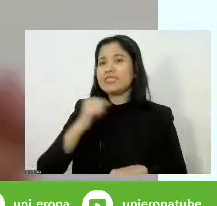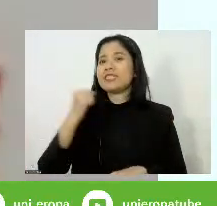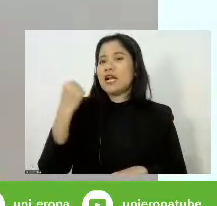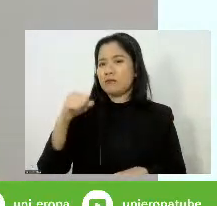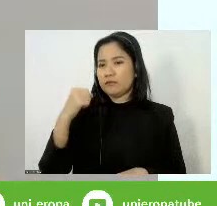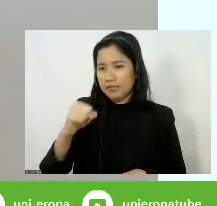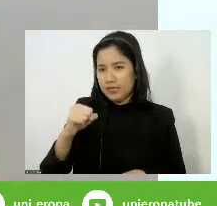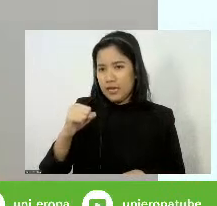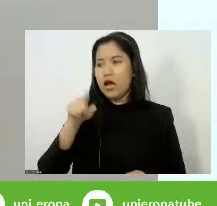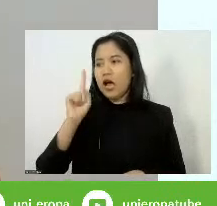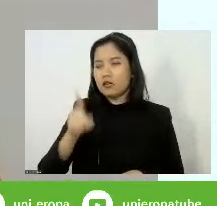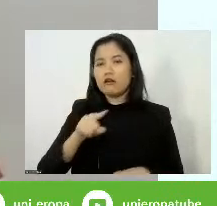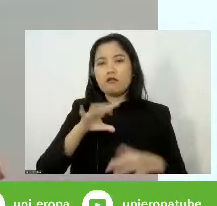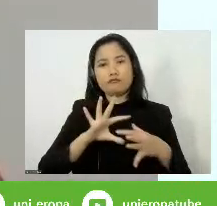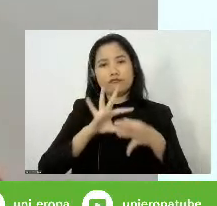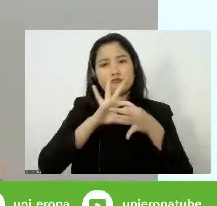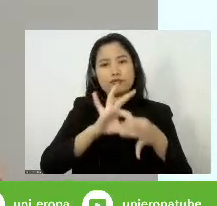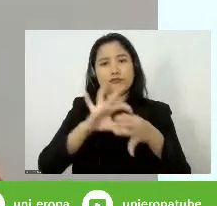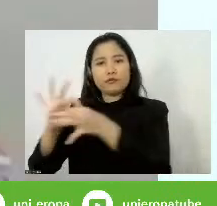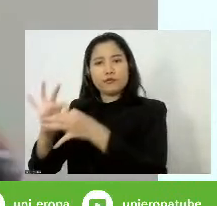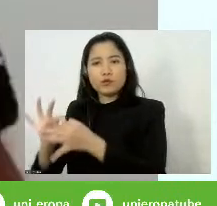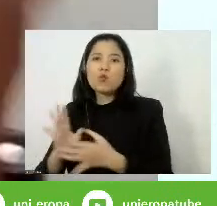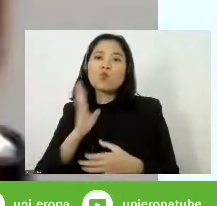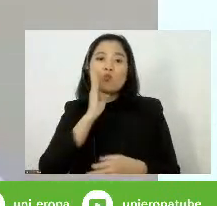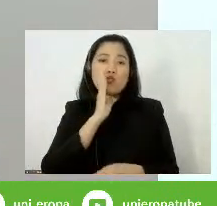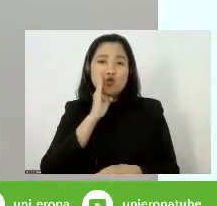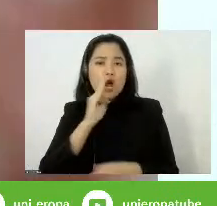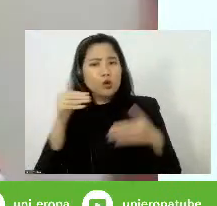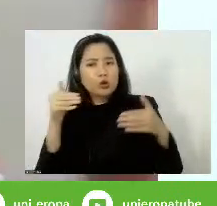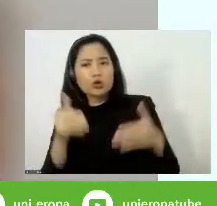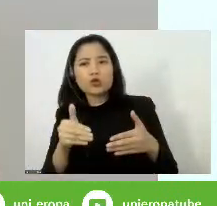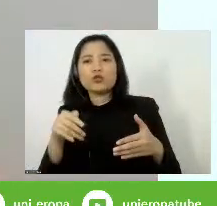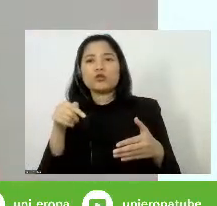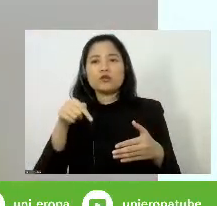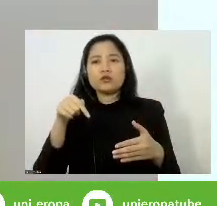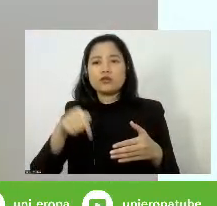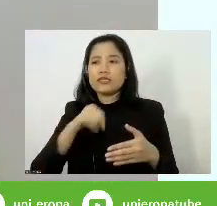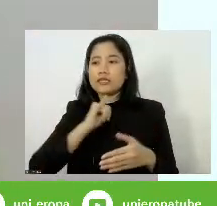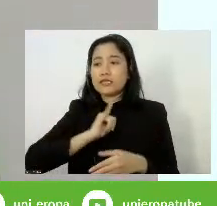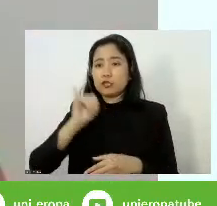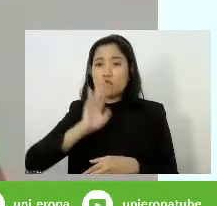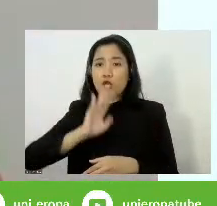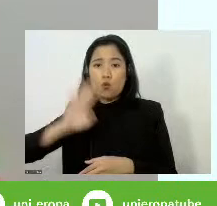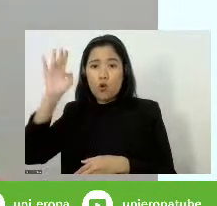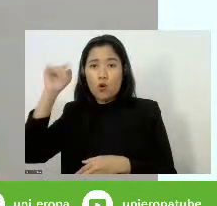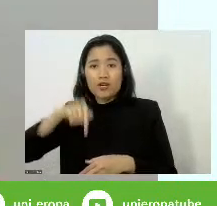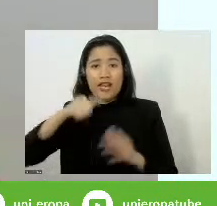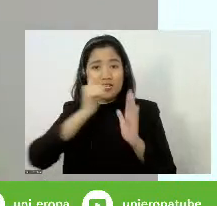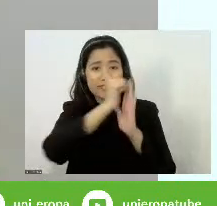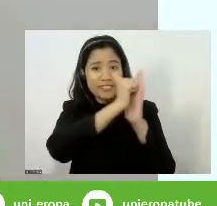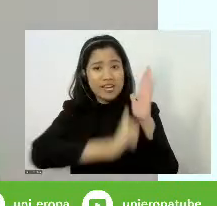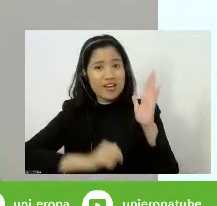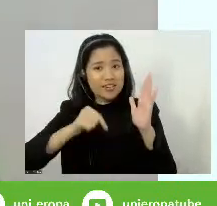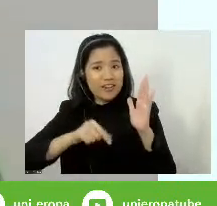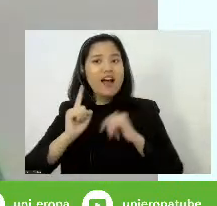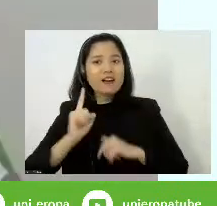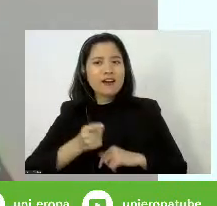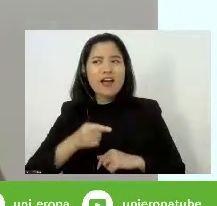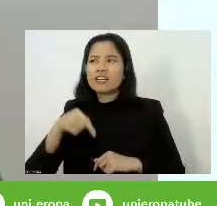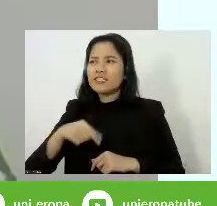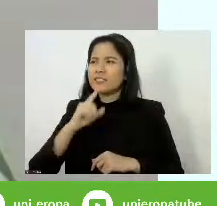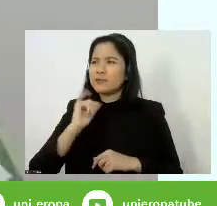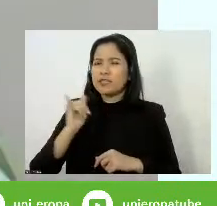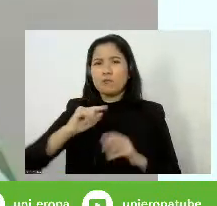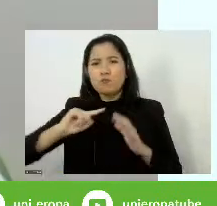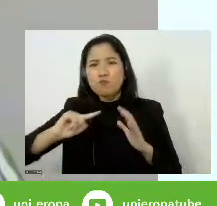Mitra khususnya generasi muda kweh dengan adanya event seperti ini merupakan suatu Kickoff